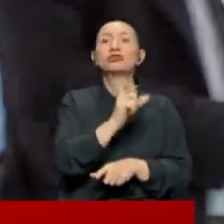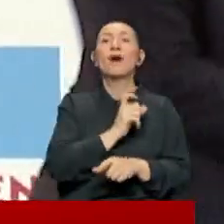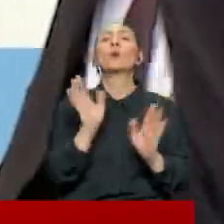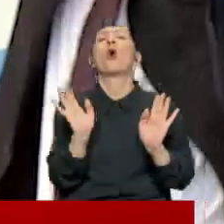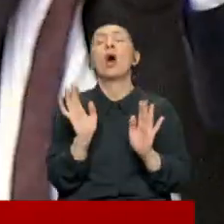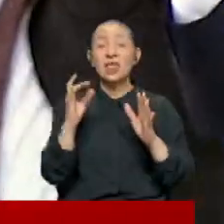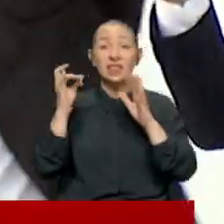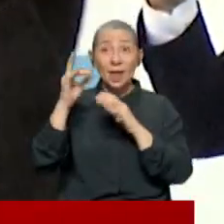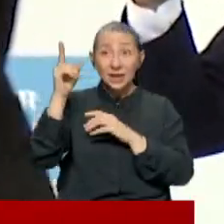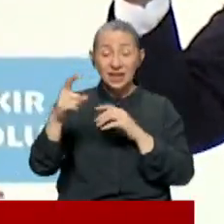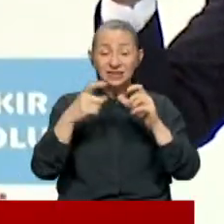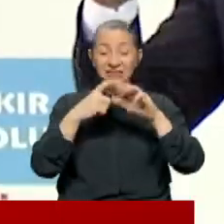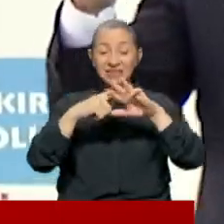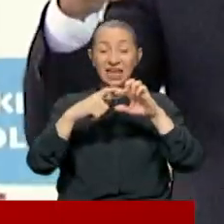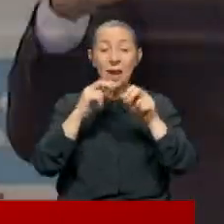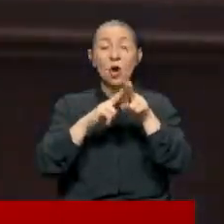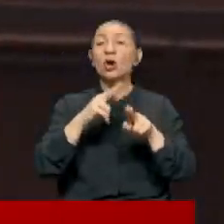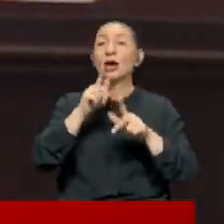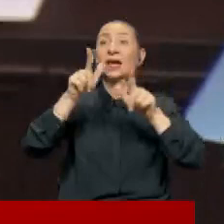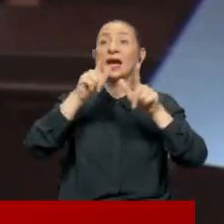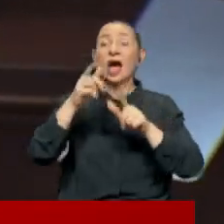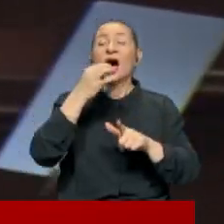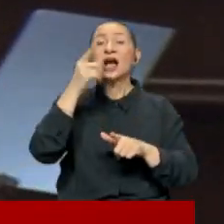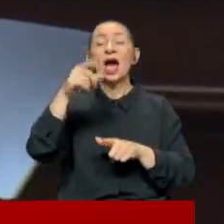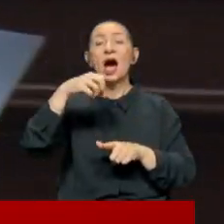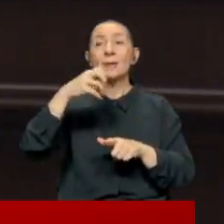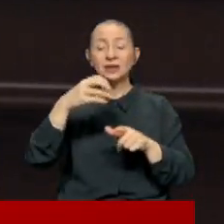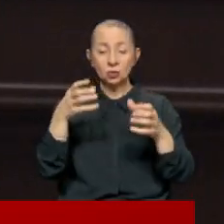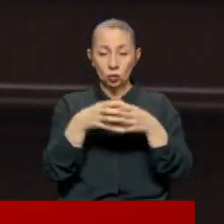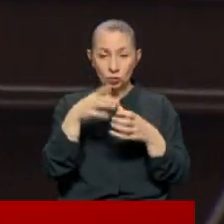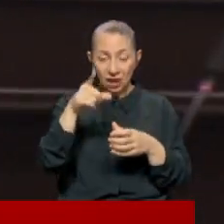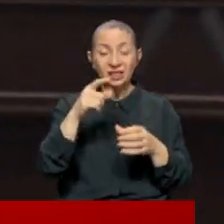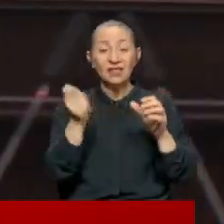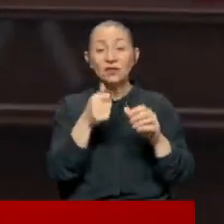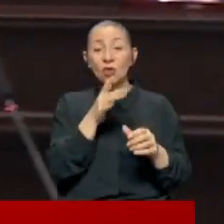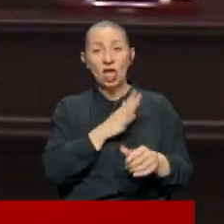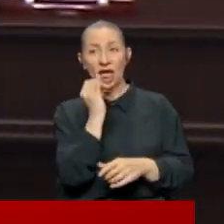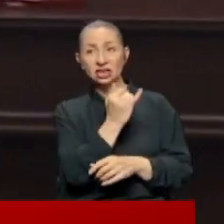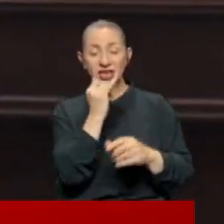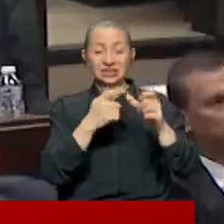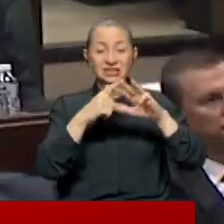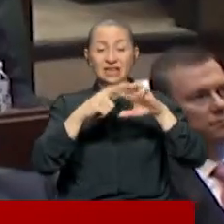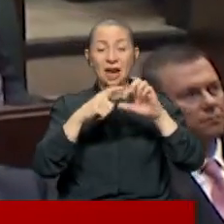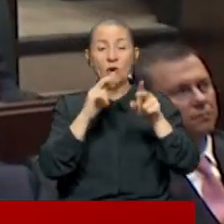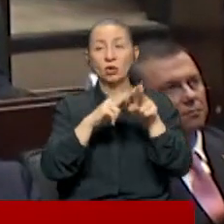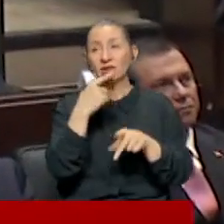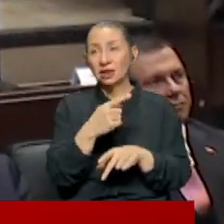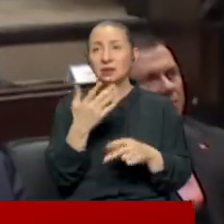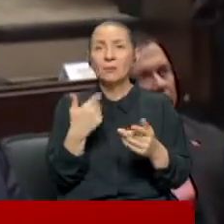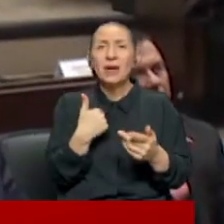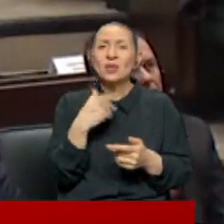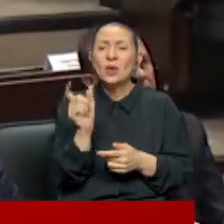gelmedi Diyarbakır'da serak olarak seslenen Erdoğan Ankara'da Ak Parti grubunda davutoğlu'nu eleştirirken serok dedi Tabii ben